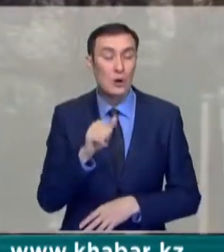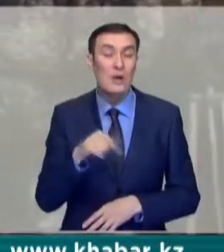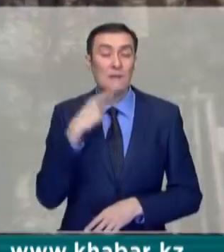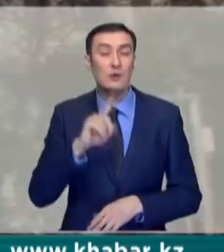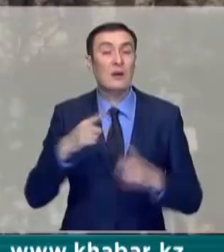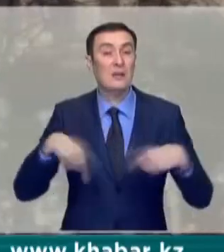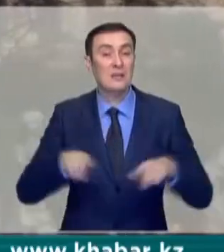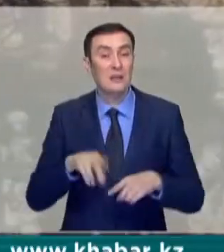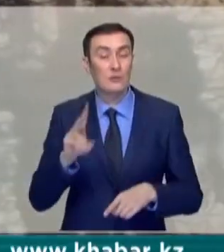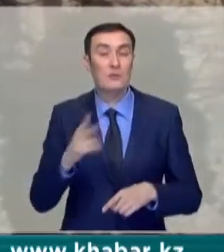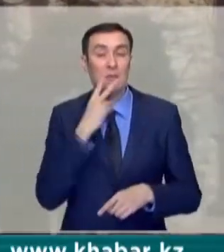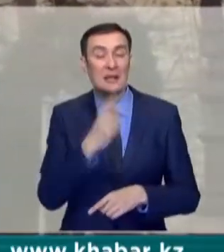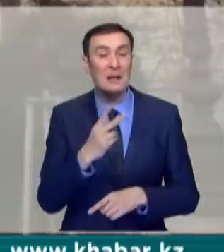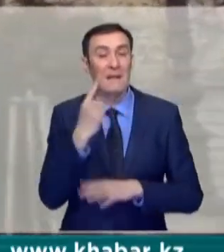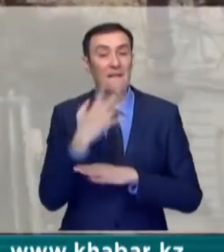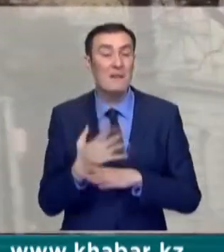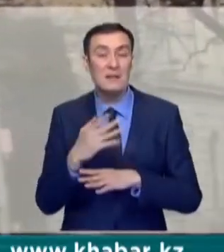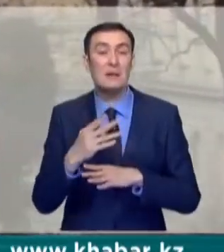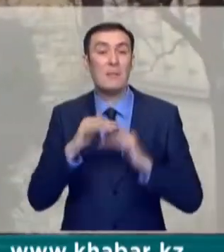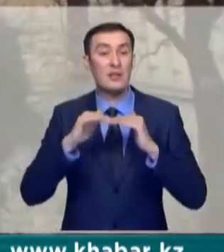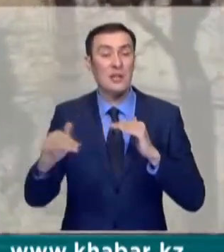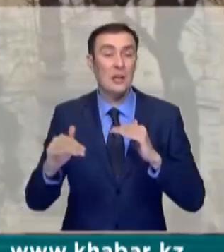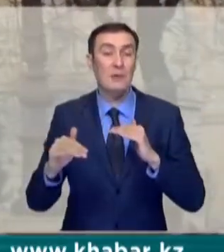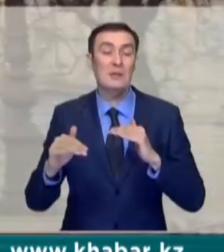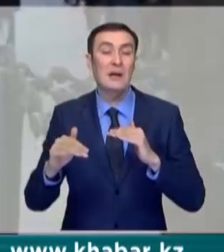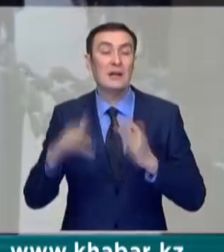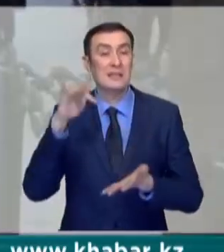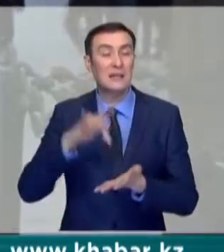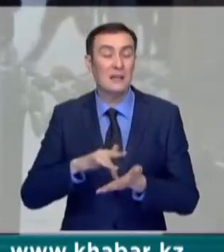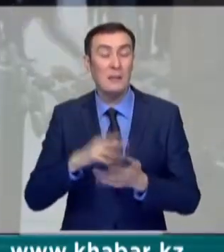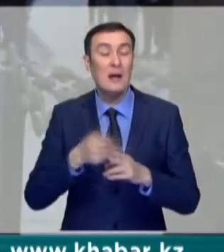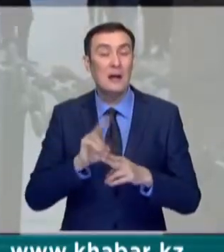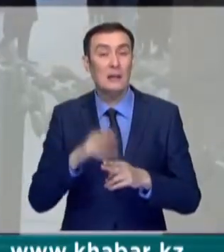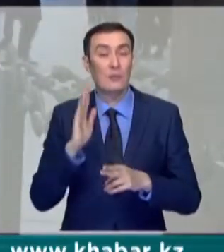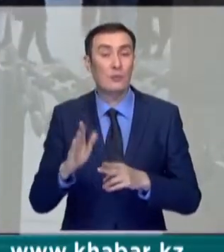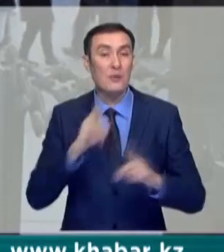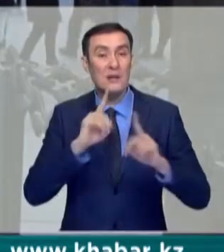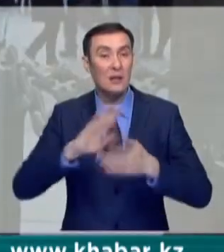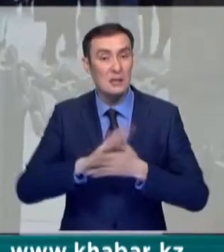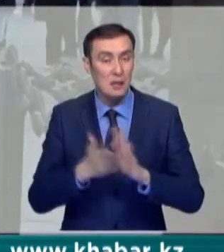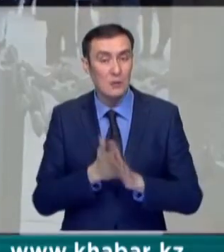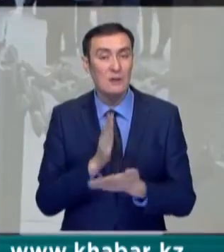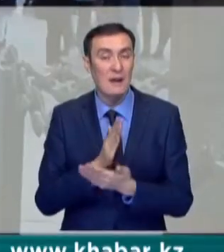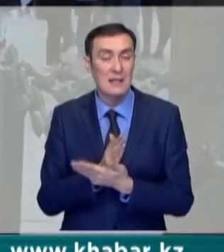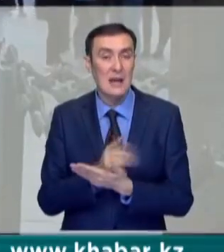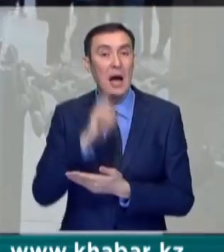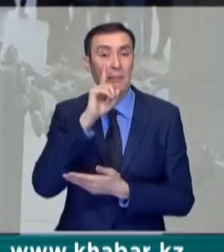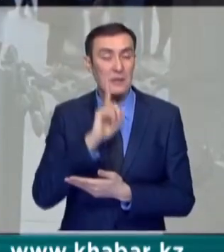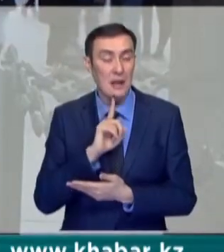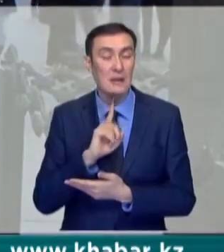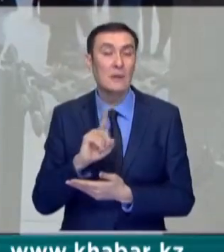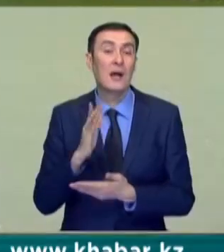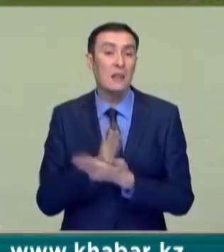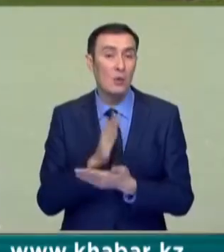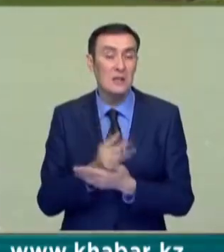уточнили, что удобнее всего смотреть фейерверк будет с площадки перед Конгресс-центром. Это место по согласованию сторон считается оптимальным, так